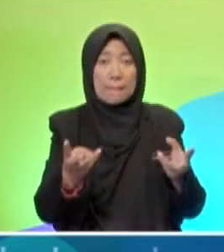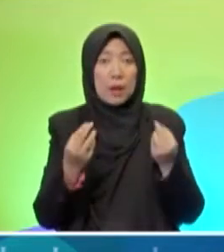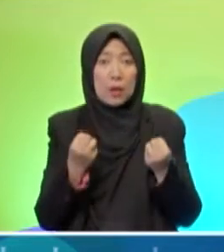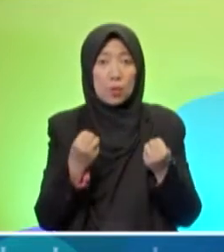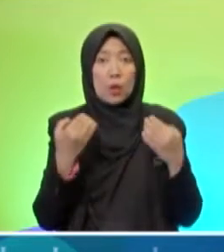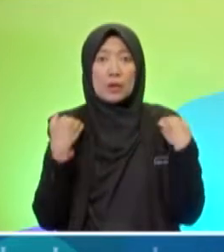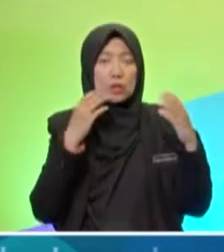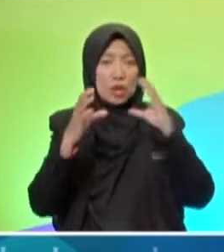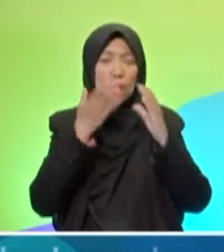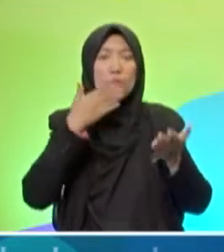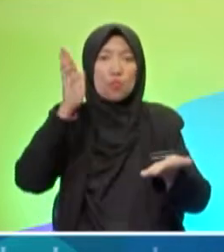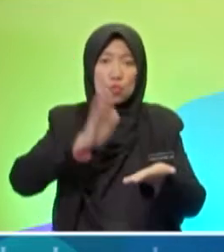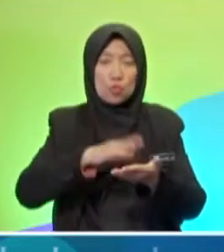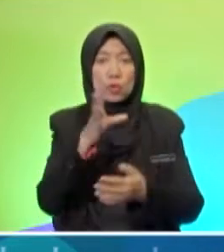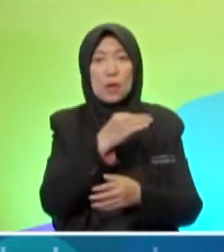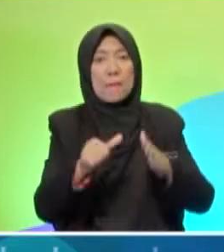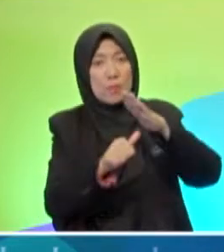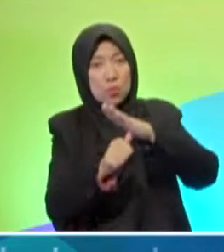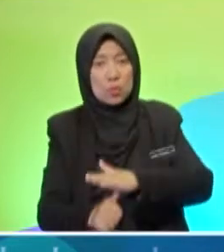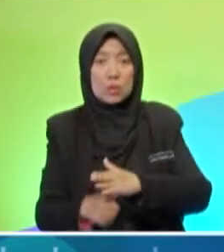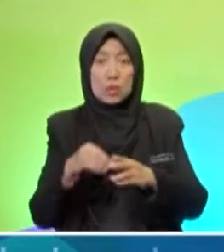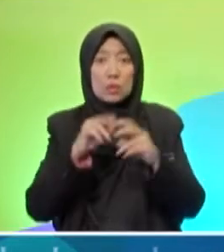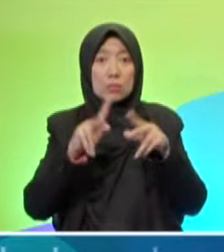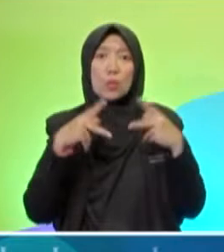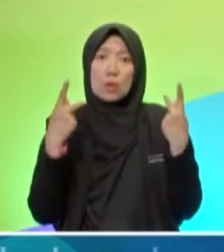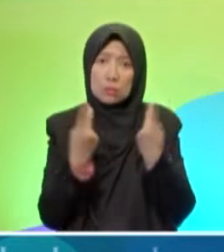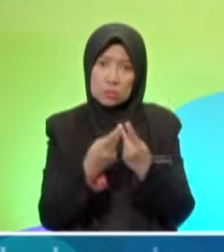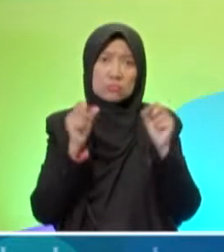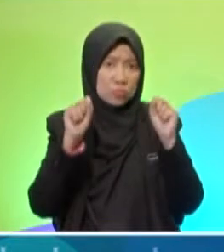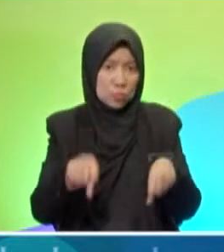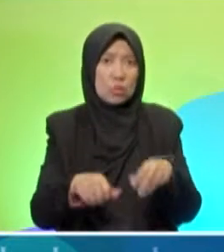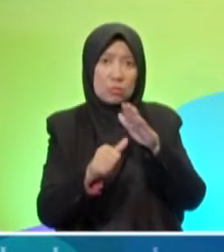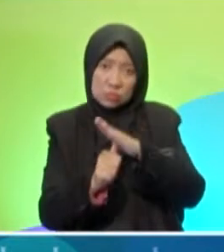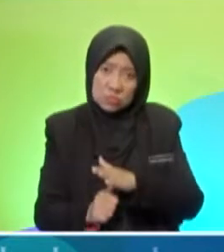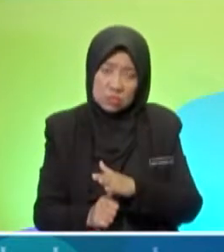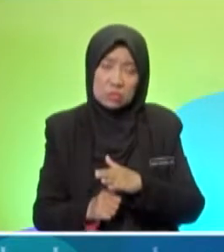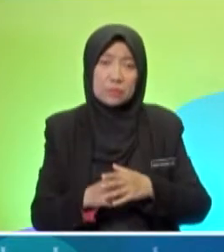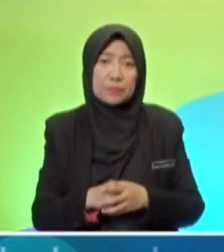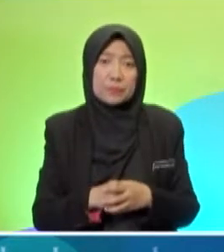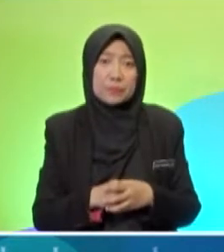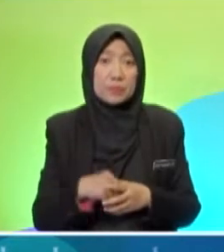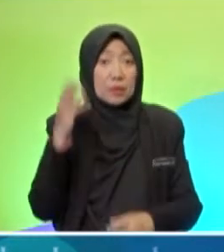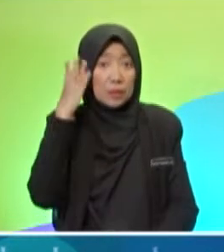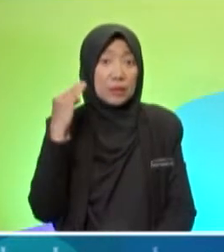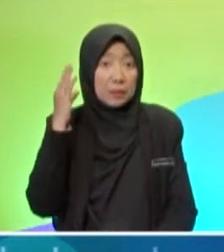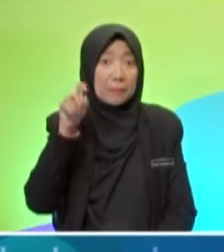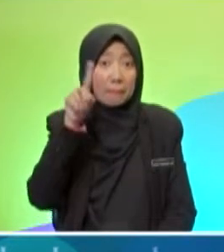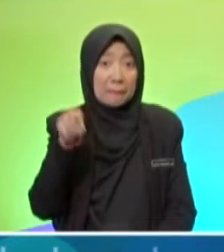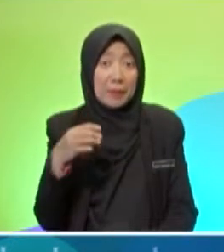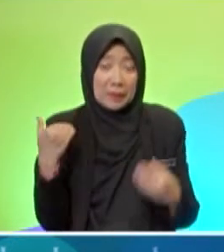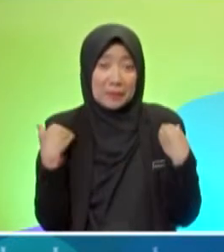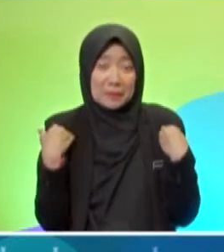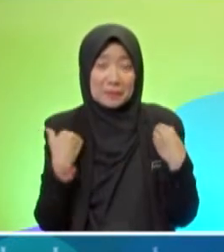datanya Pelaku bully dan langsung lanjut walaupun dalam keluarga Nia juga boleh mempunyai ini jadi datanya pengalaman shemoneh merah